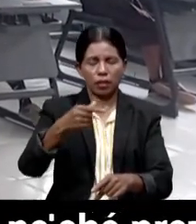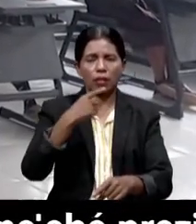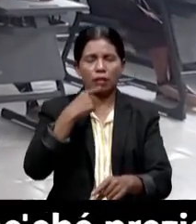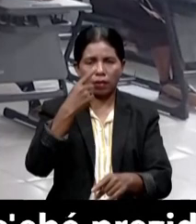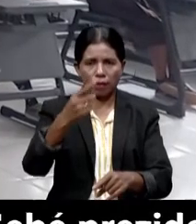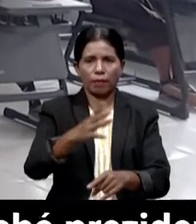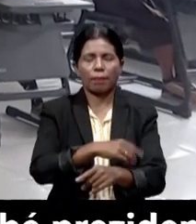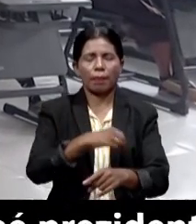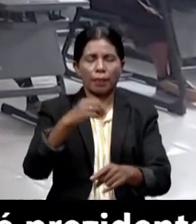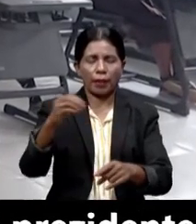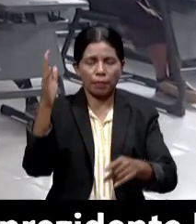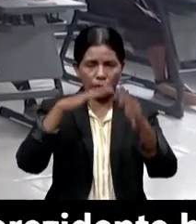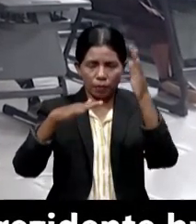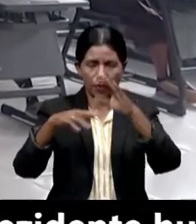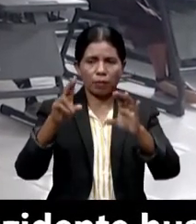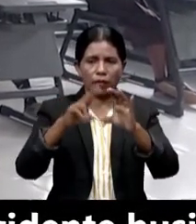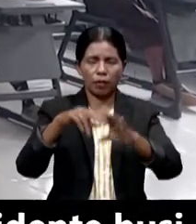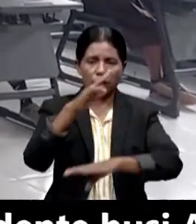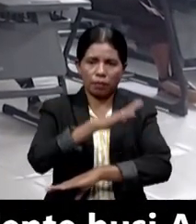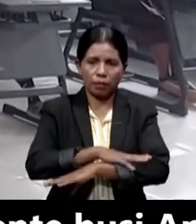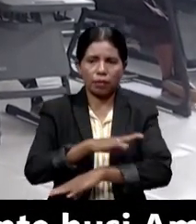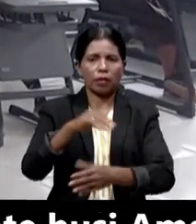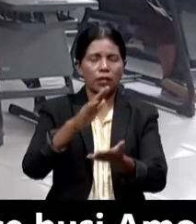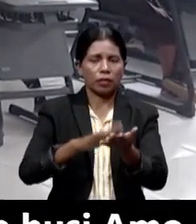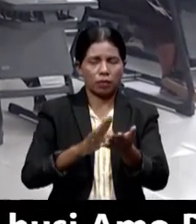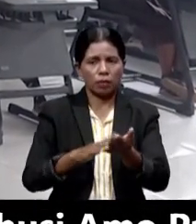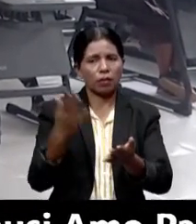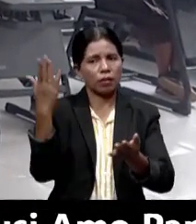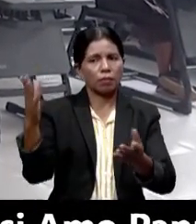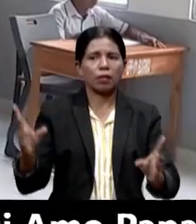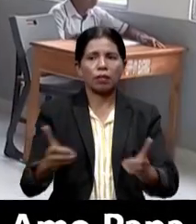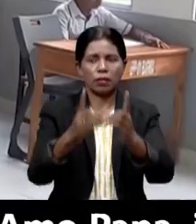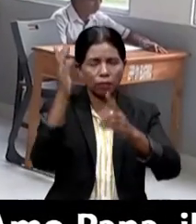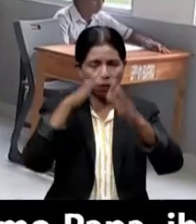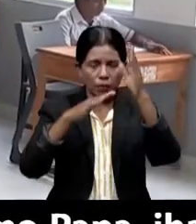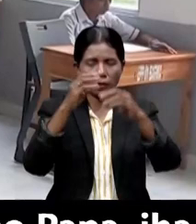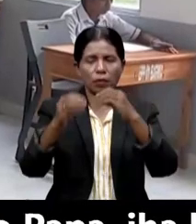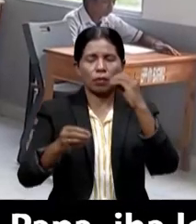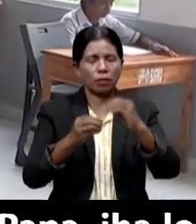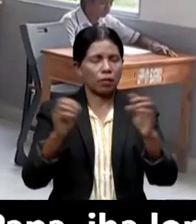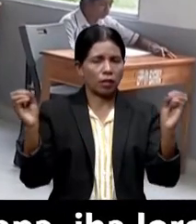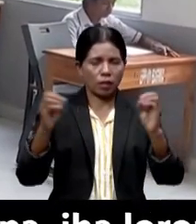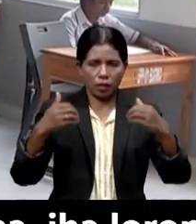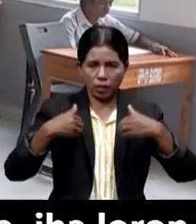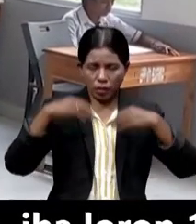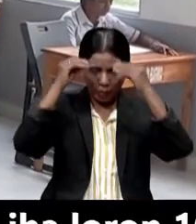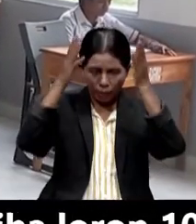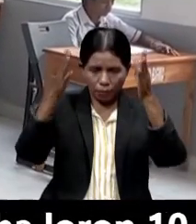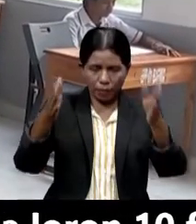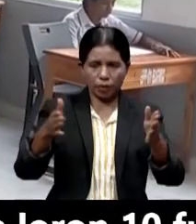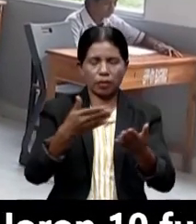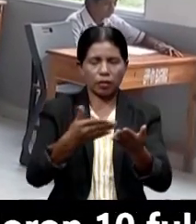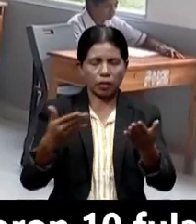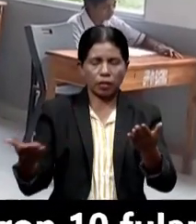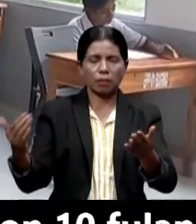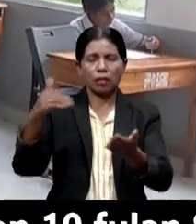Ateten, além de problema cadeira no mesa, escola refere mos enfrenta problema quando ba menos professor no manual baluno